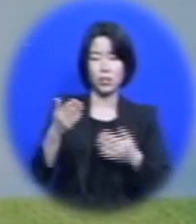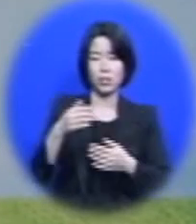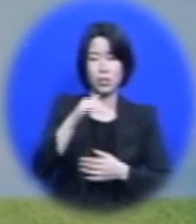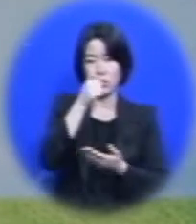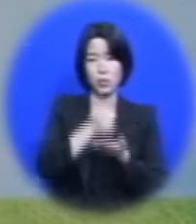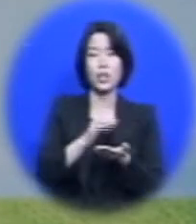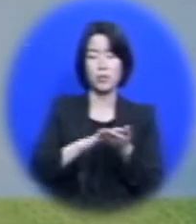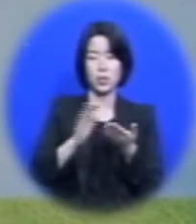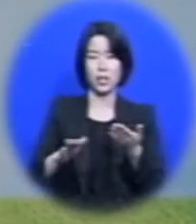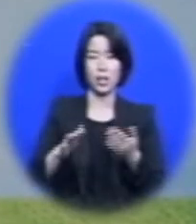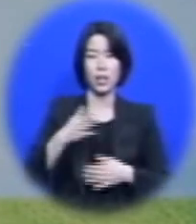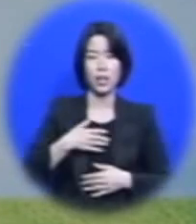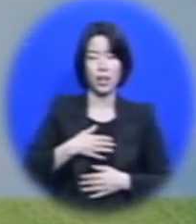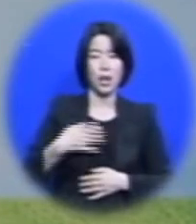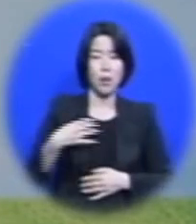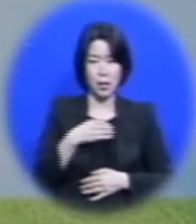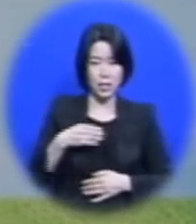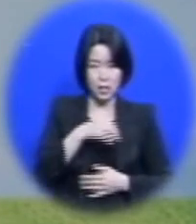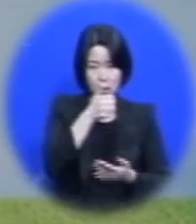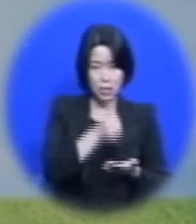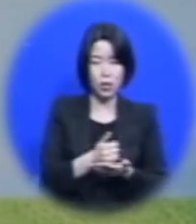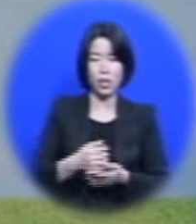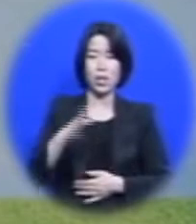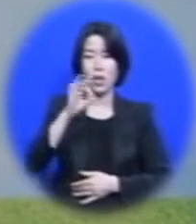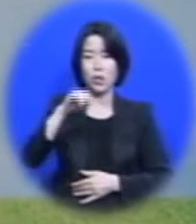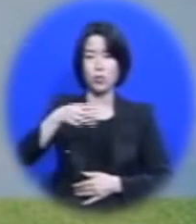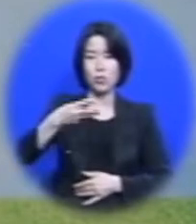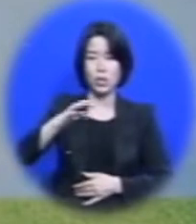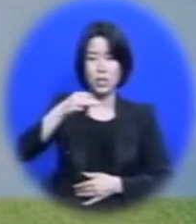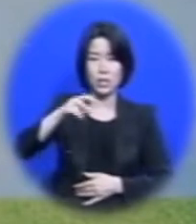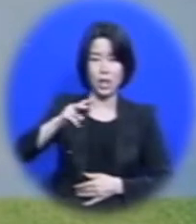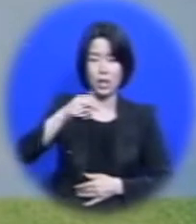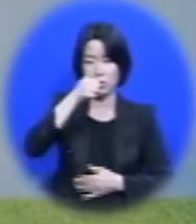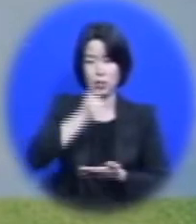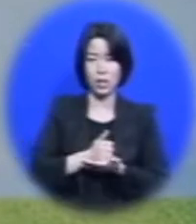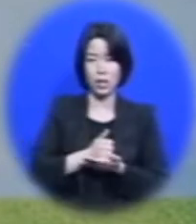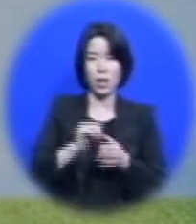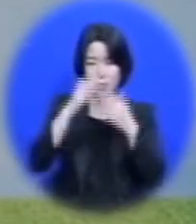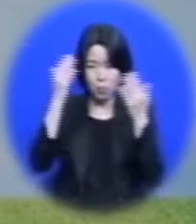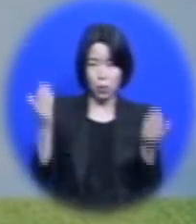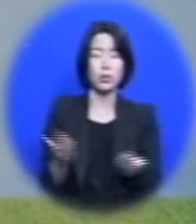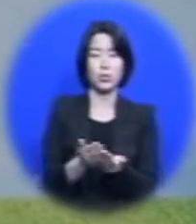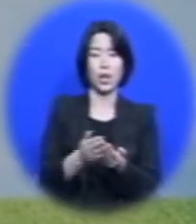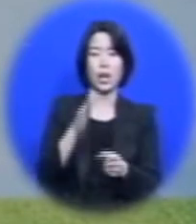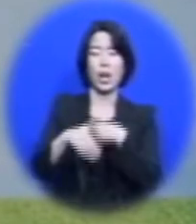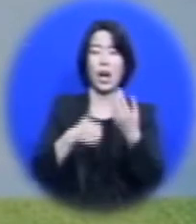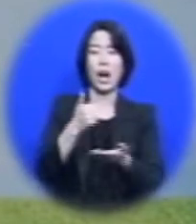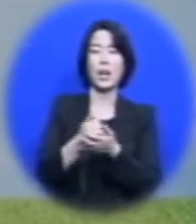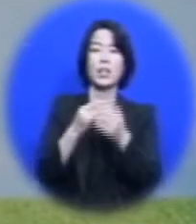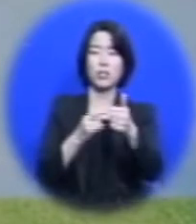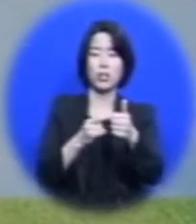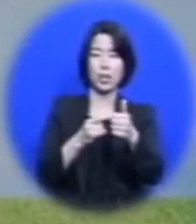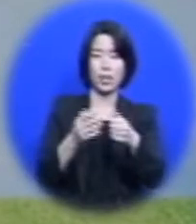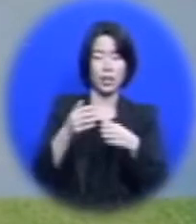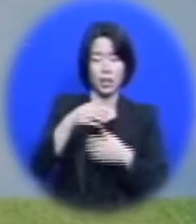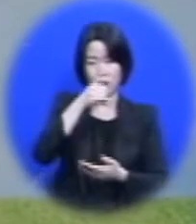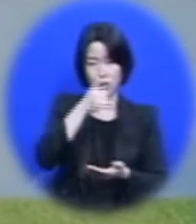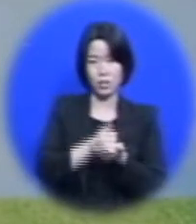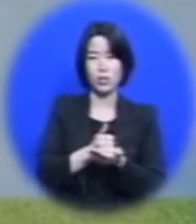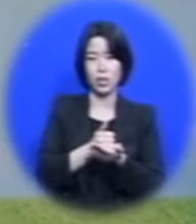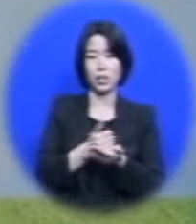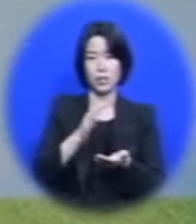죄가, 밧세바에게 지은 죄가 있지만 그 모든 죄는 따지고 보니 다 하나님께 지은 죄입니다. 그런 고백을